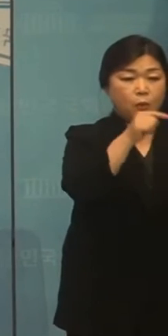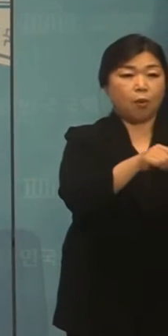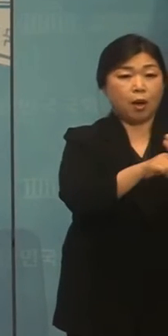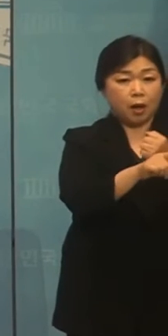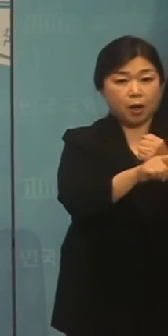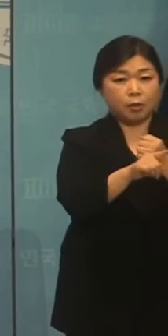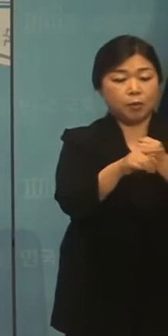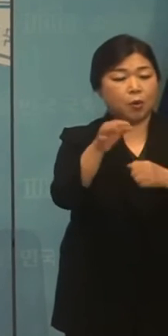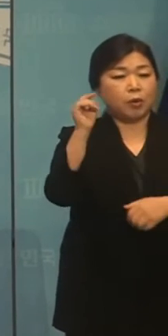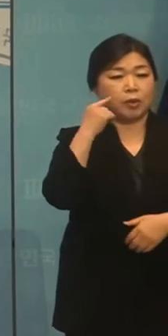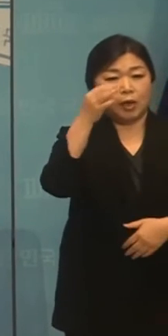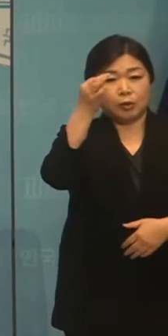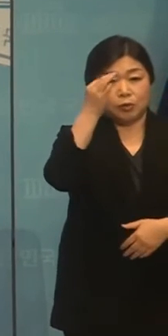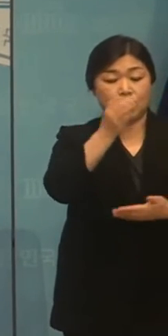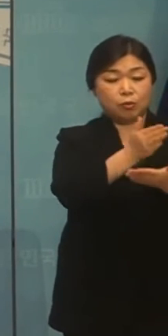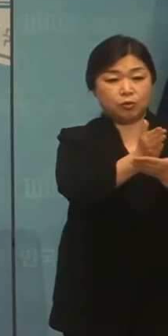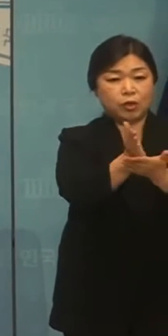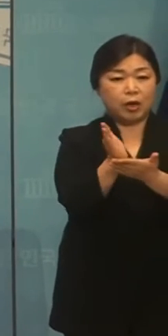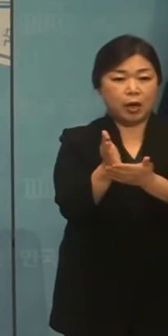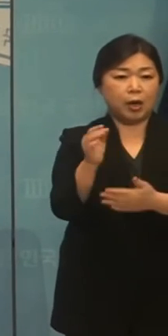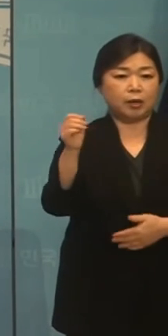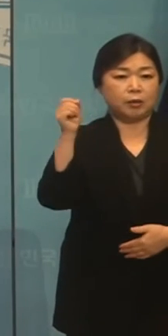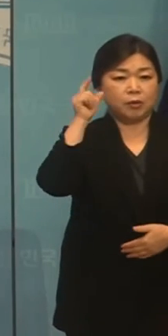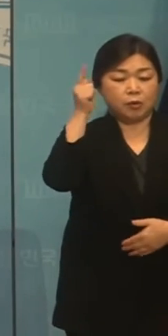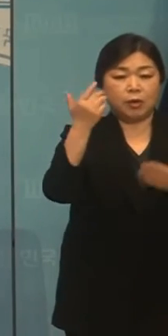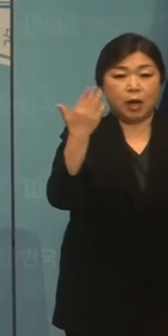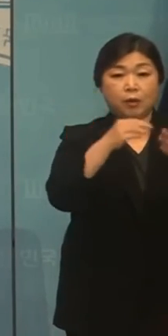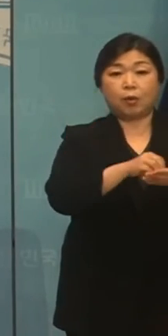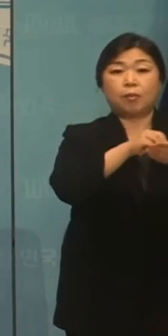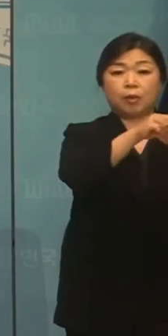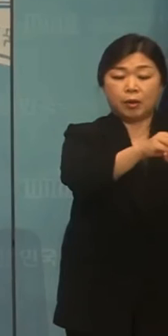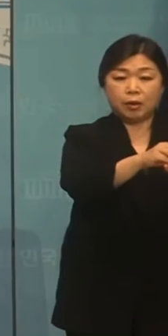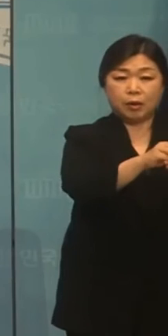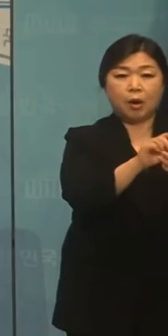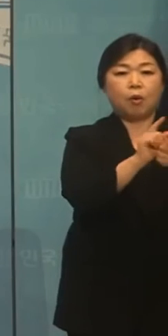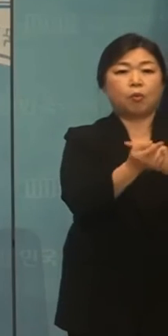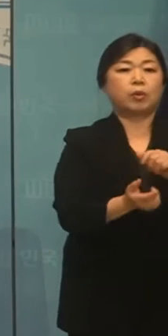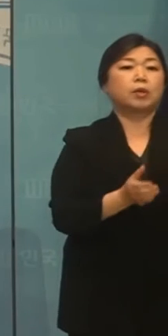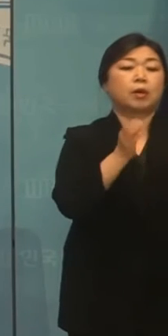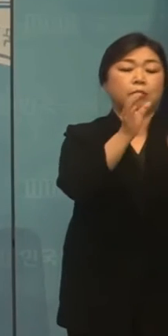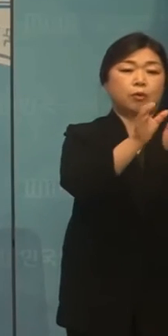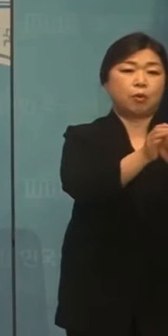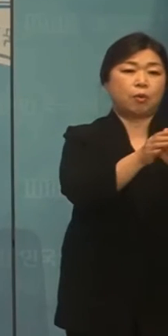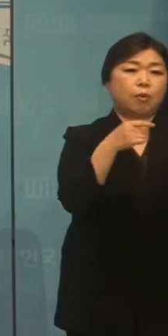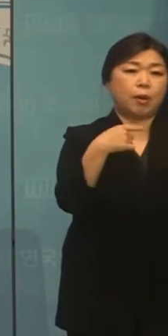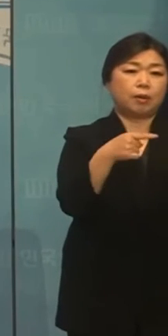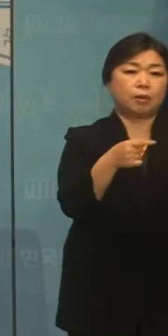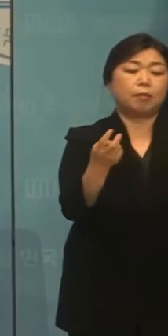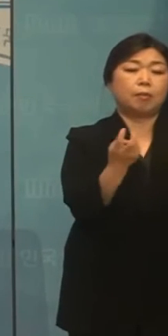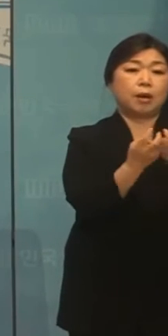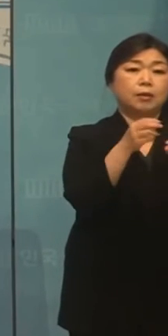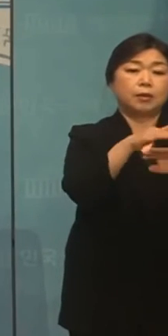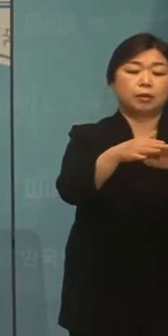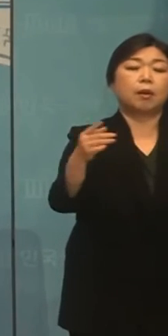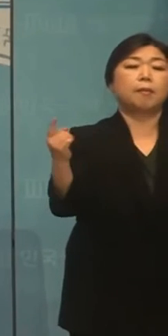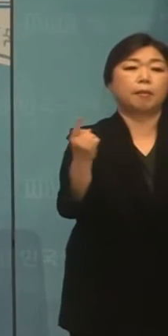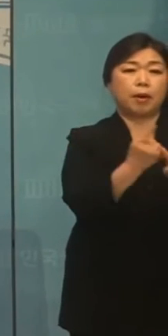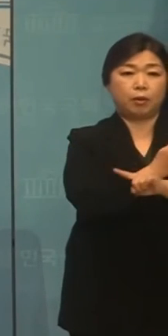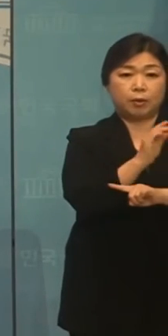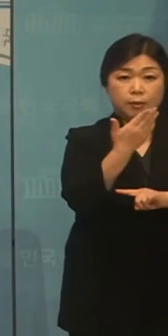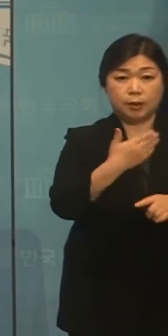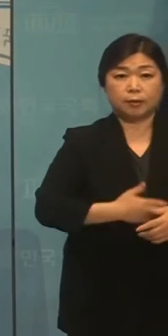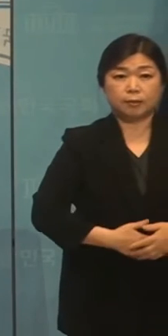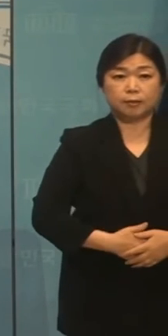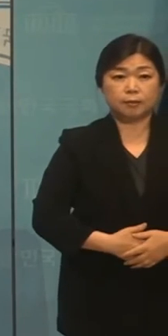과학, 예술 분야 등의 영재학교로 가서 위탁교육을 받는 체제로 전환해야